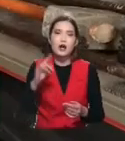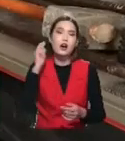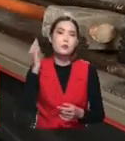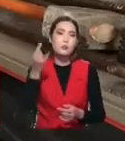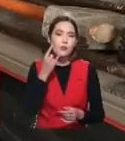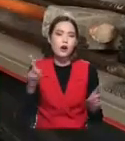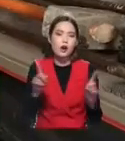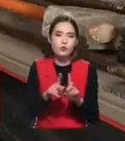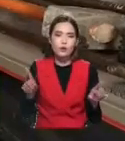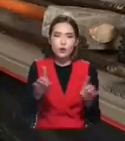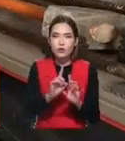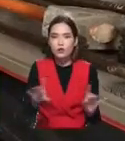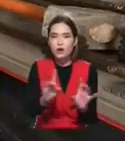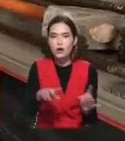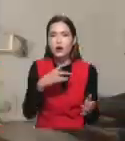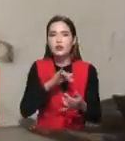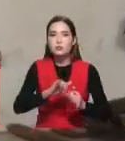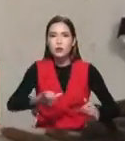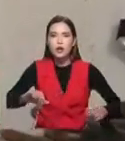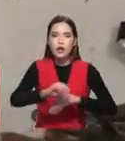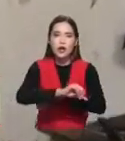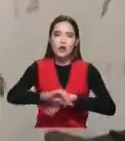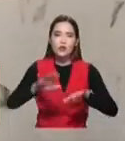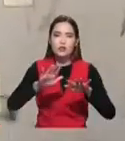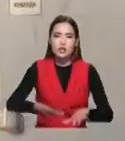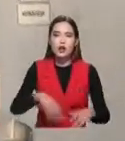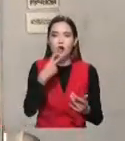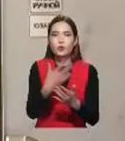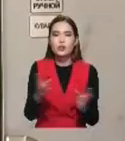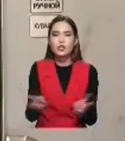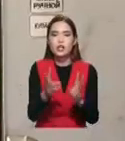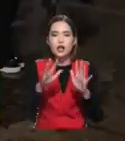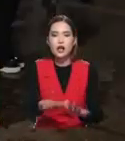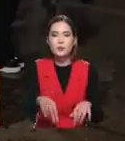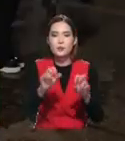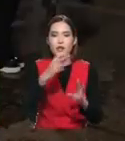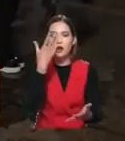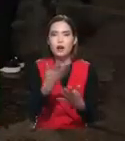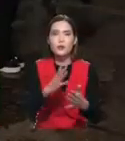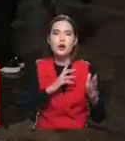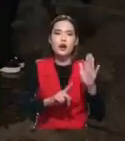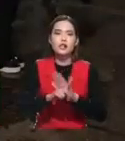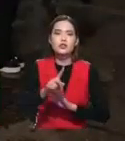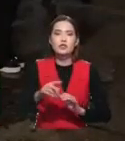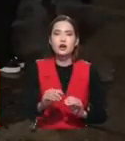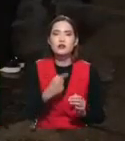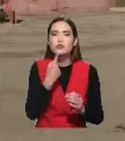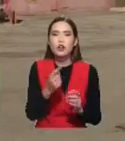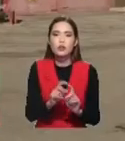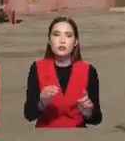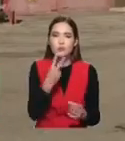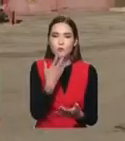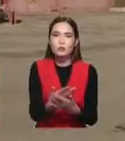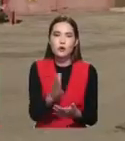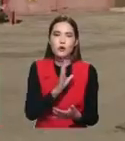сожалению, запомнится масштабным пожаром на территории природного резервата Ертыс-Ормане. Там наши огнеборцы работали и днем, и ночью.